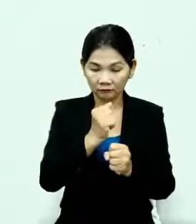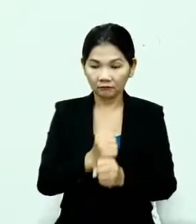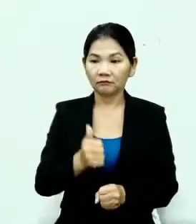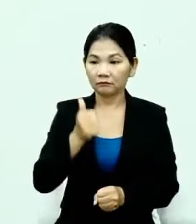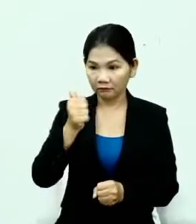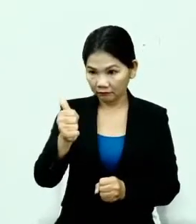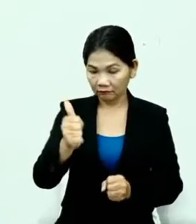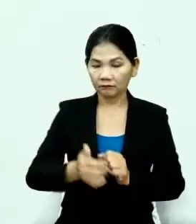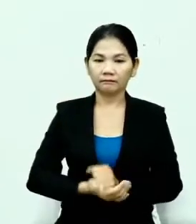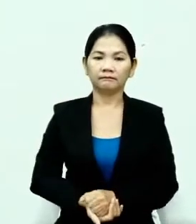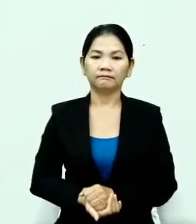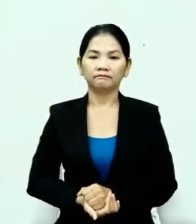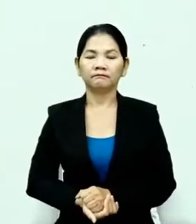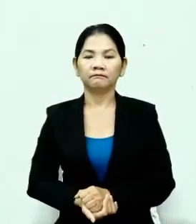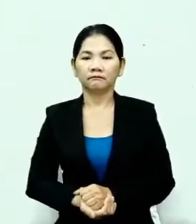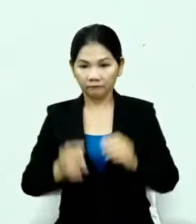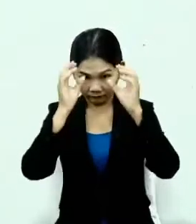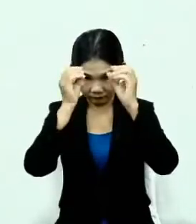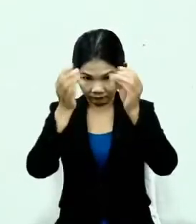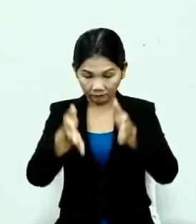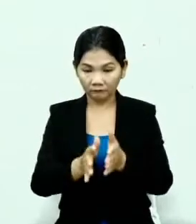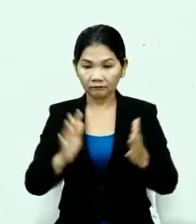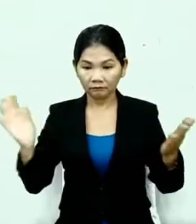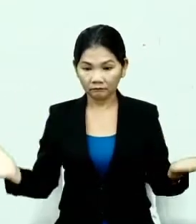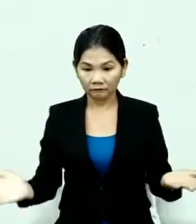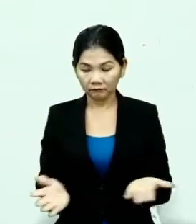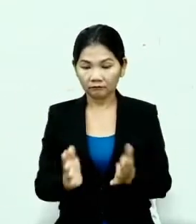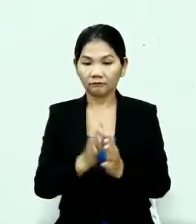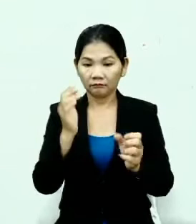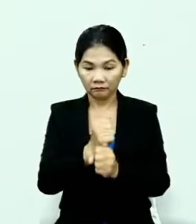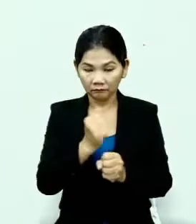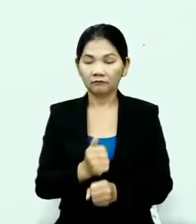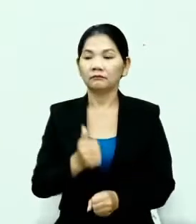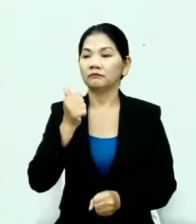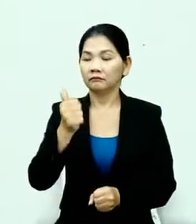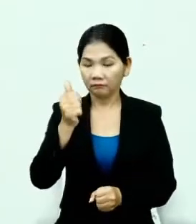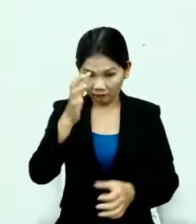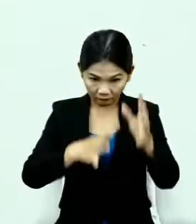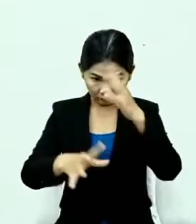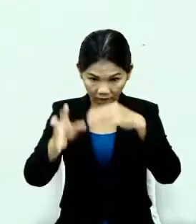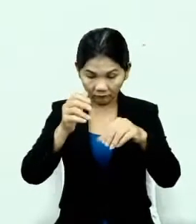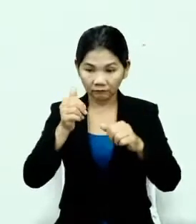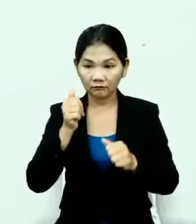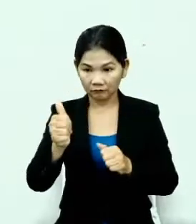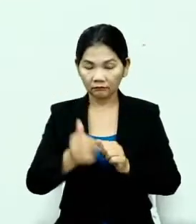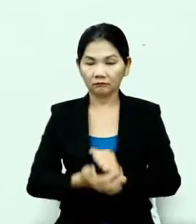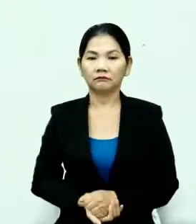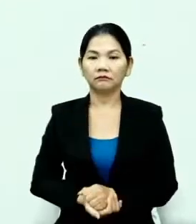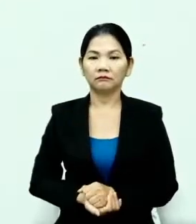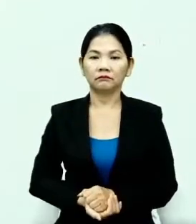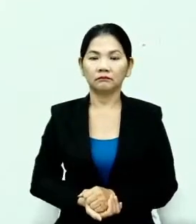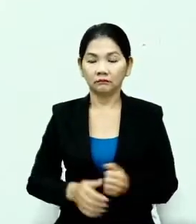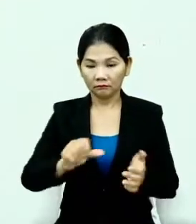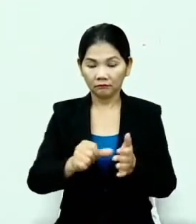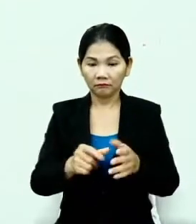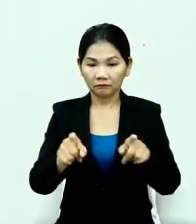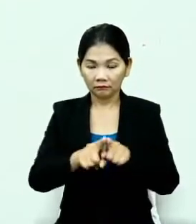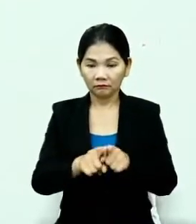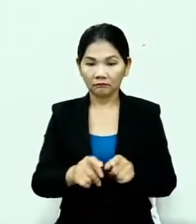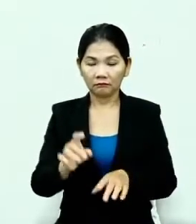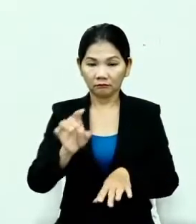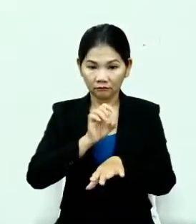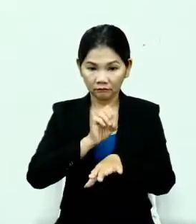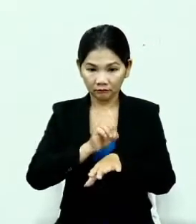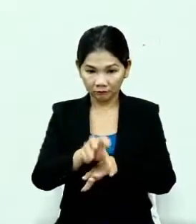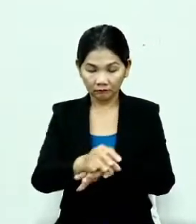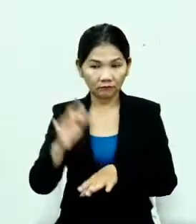lọ. Lúc cử nè cử, này nó ấm con, áo thơm bờ lọ. Chà, áo khách khám riêng sốt. Chà, cứ mình lấy đôi nâng tu miến, đôi